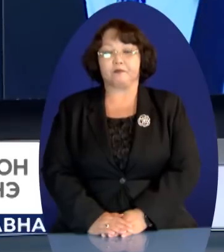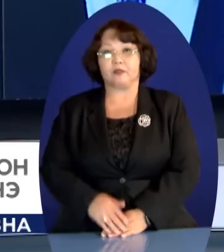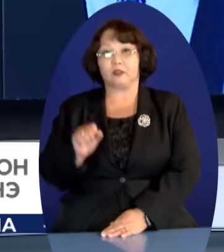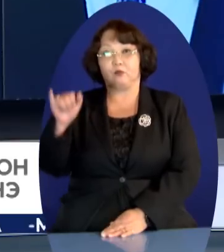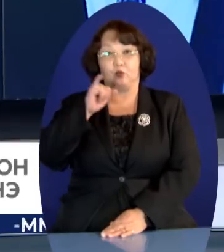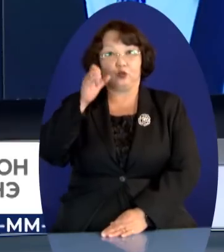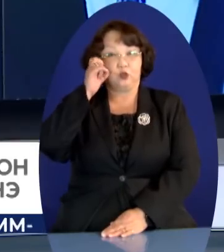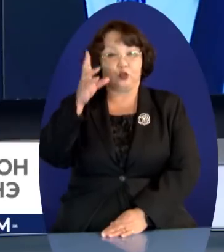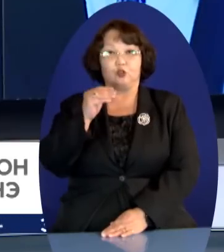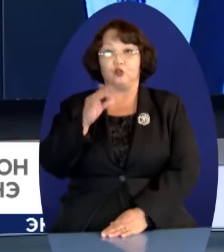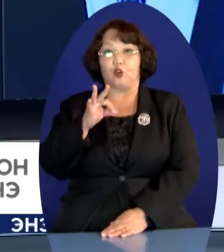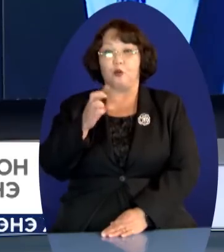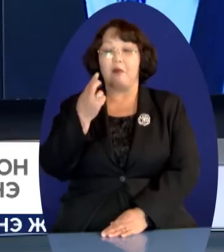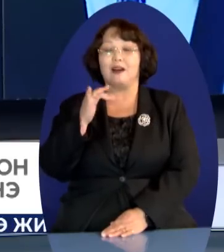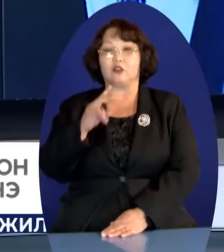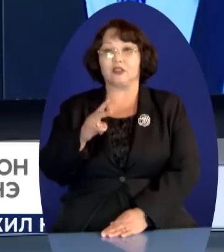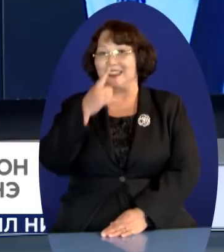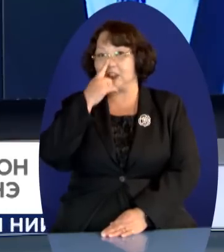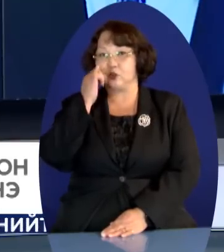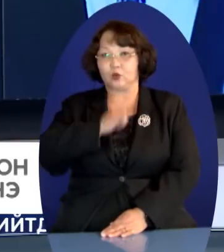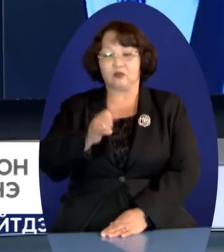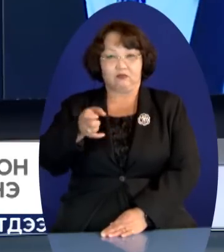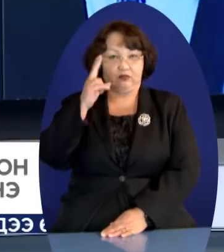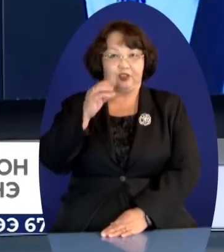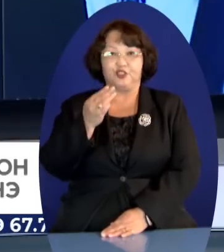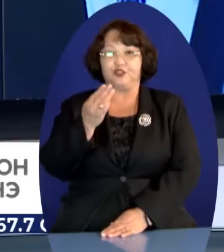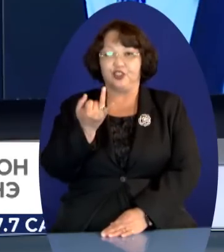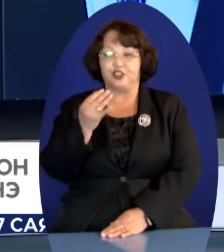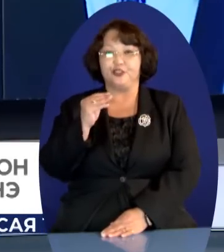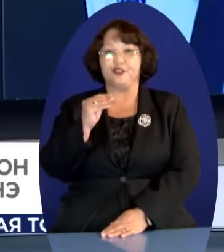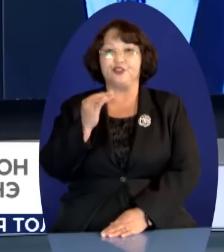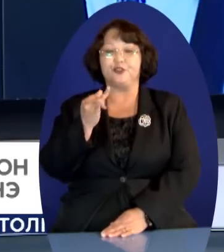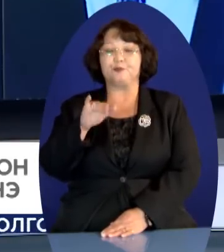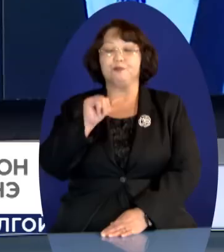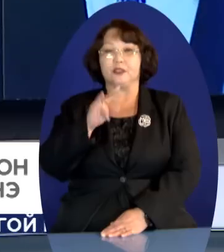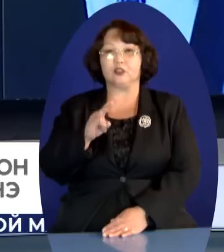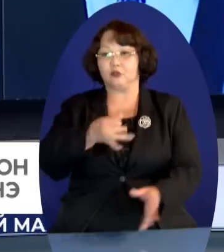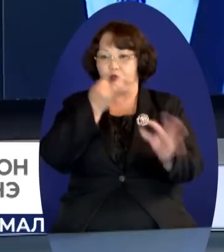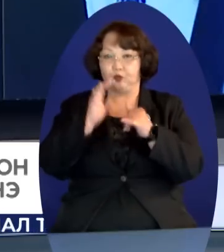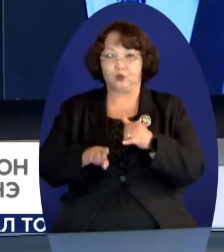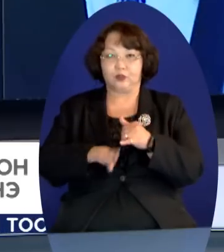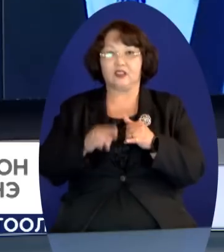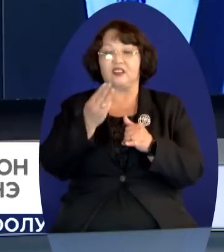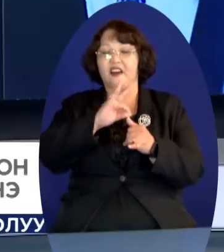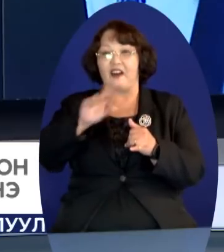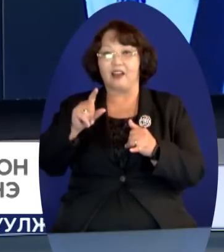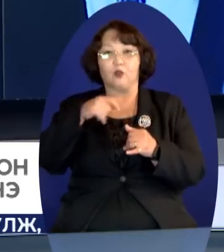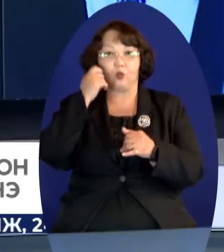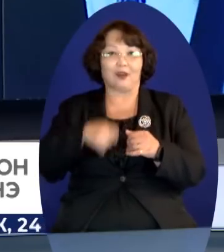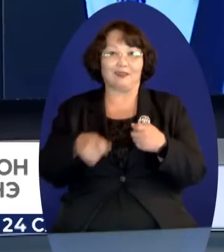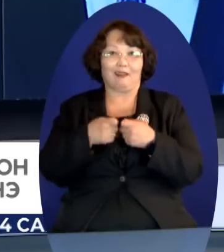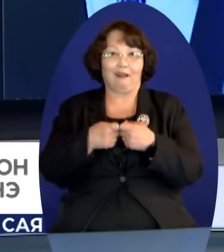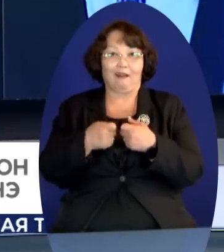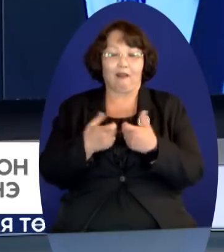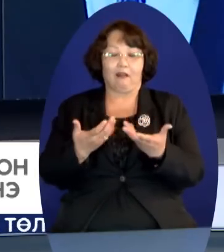Америкийн ерөнхийлөгч Жозеф Байден хятадын дарга Ши Жинпин нар Инлонгийн сүүлээр Тайвань, Украины дайн болон худалдааны татвар зэрэг